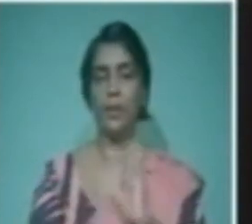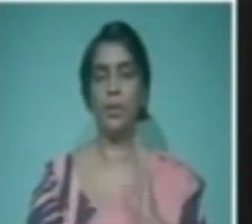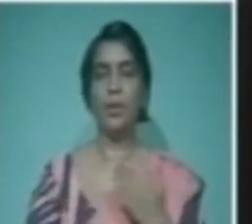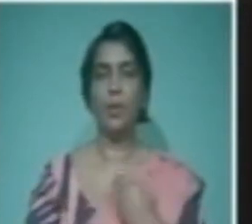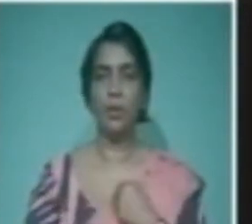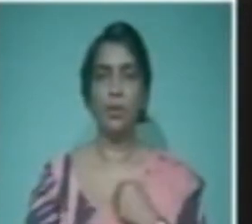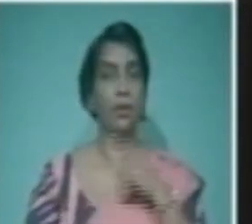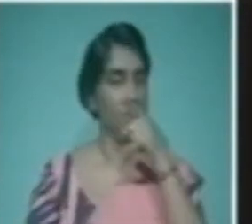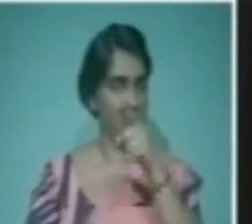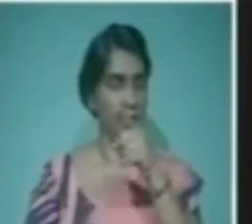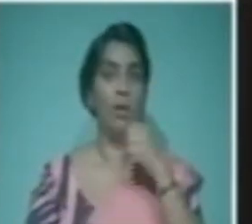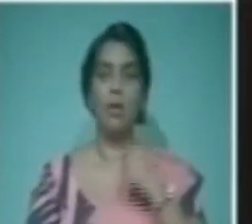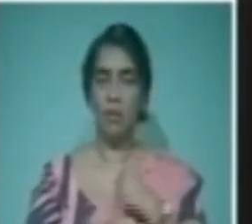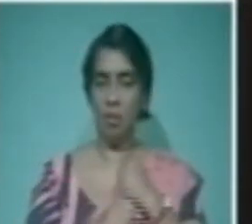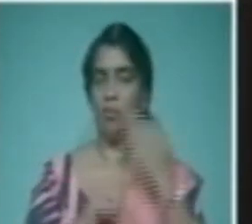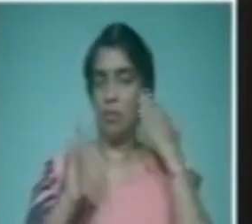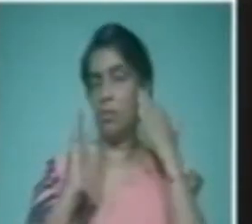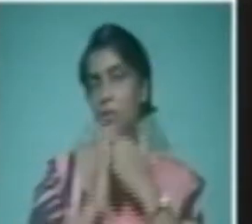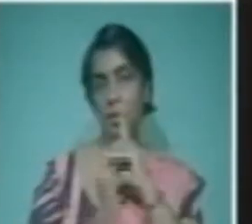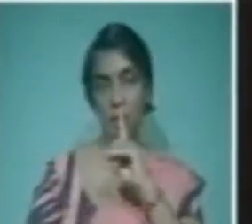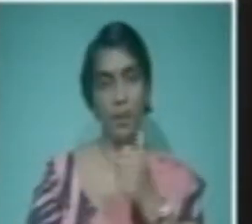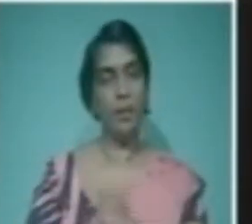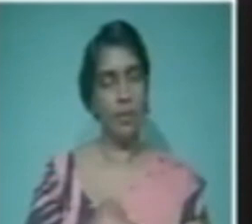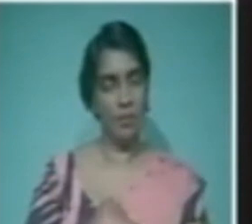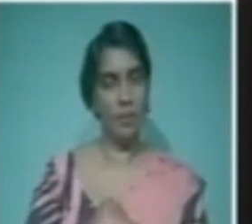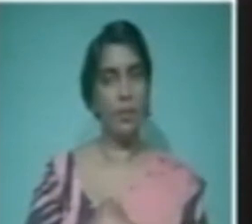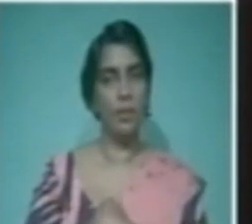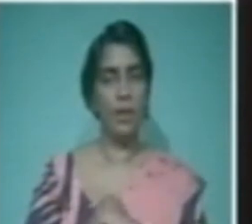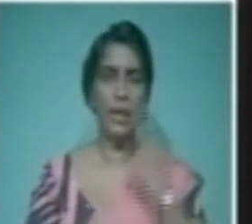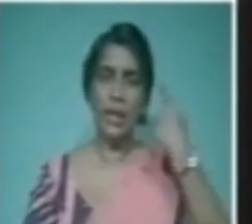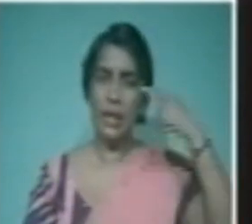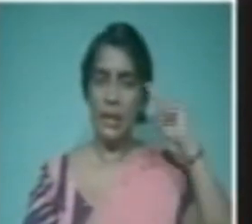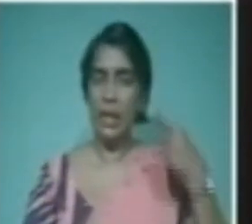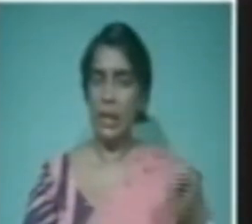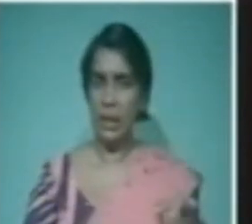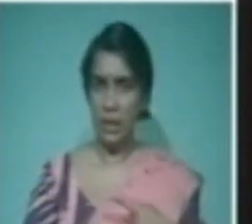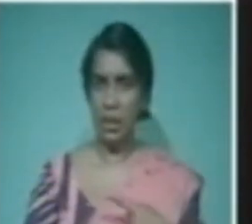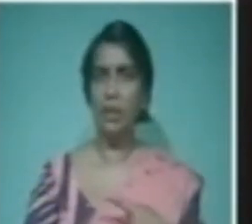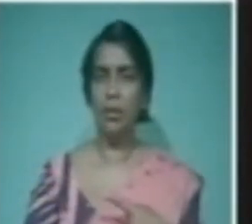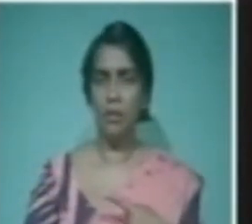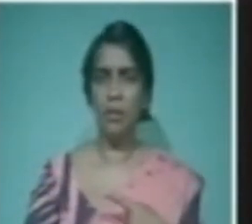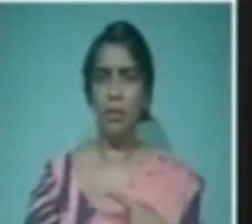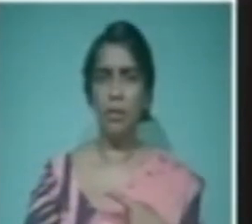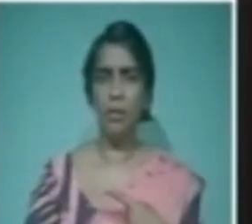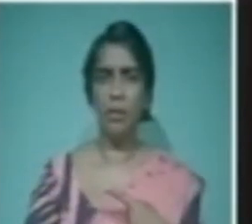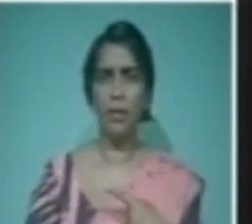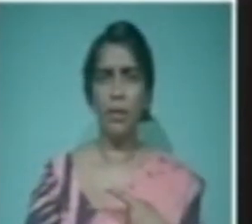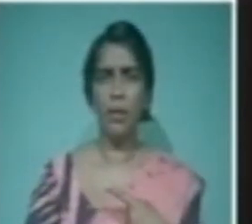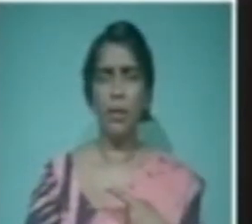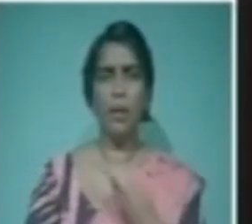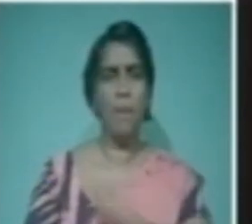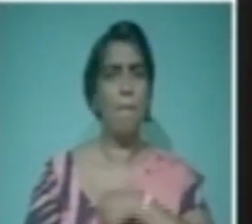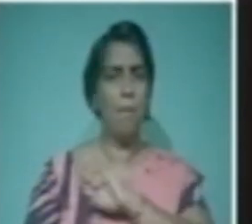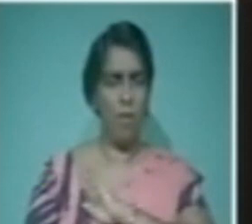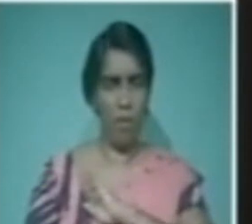Mang obat rumah agit rajah tawa dana ya bukan ada kembali. Iya dini tinia malah pahalita karena ayat suami dan